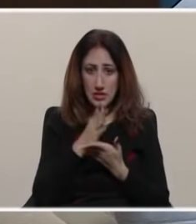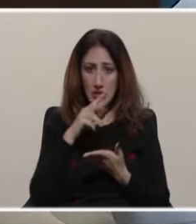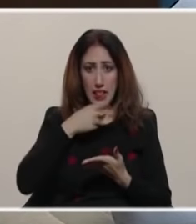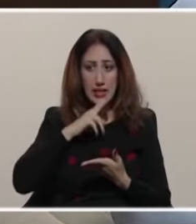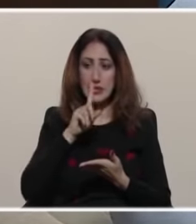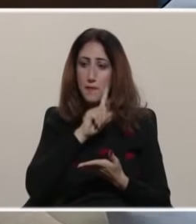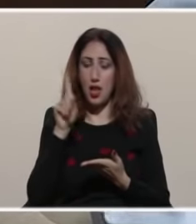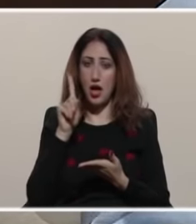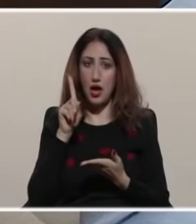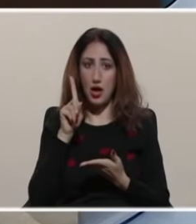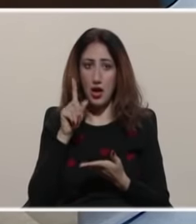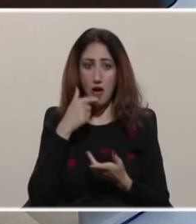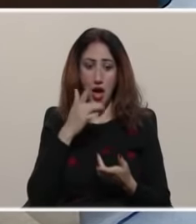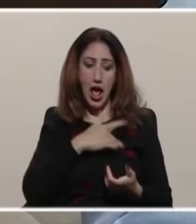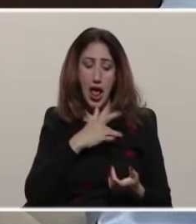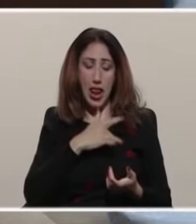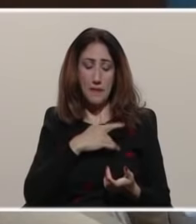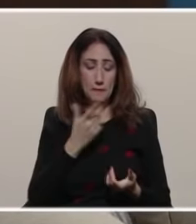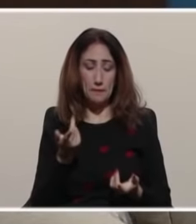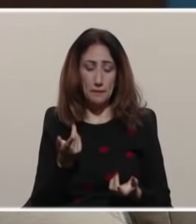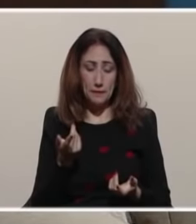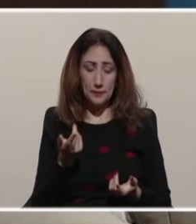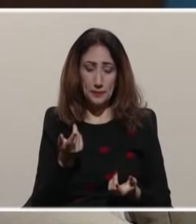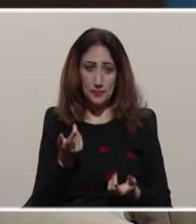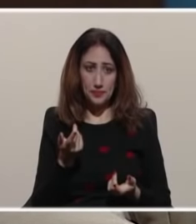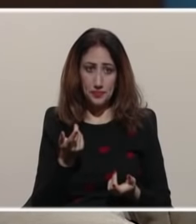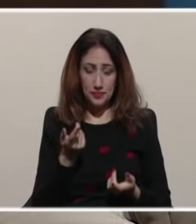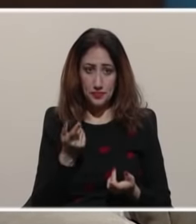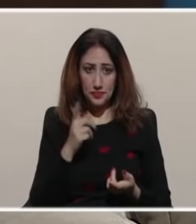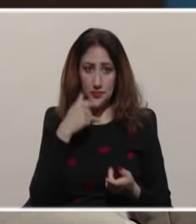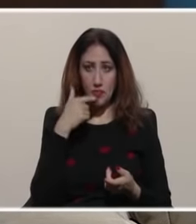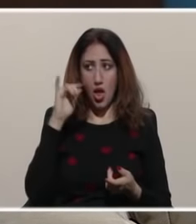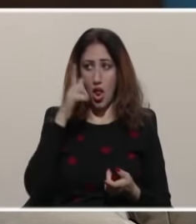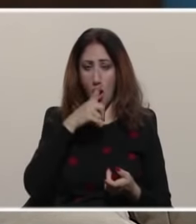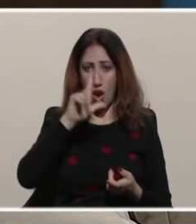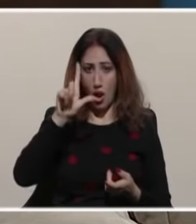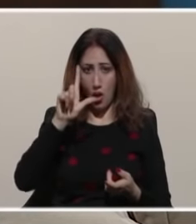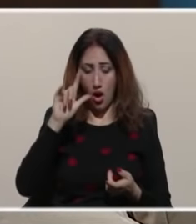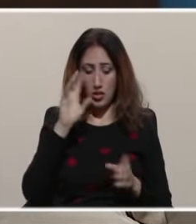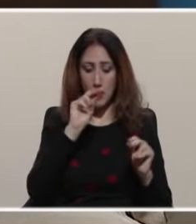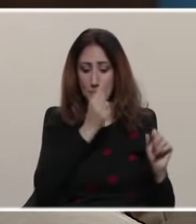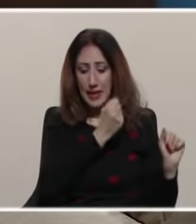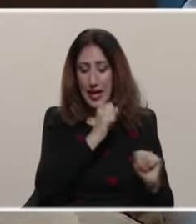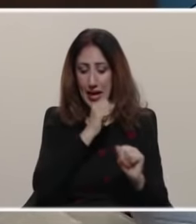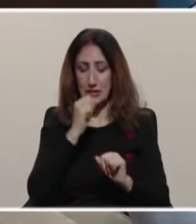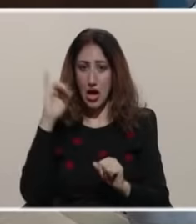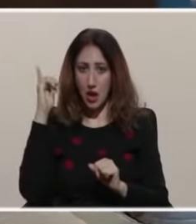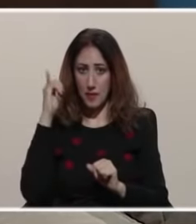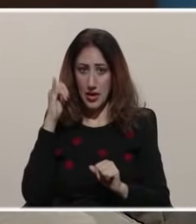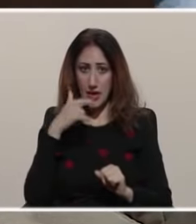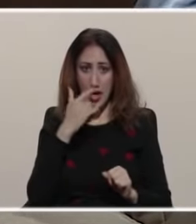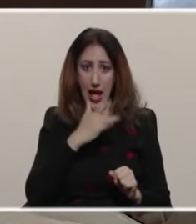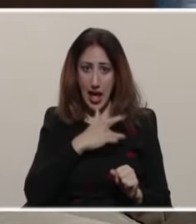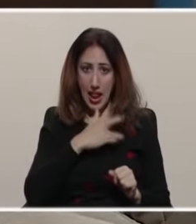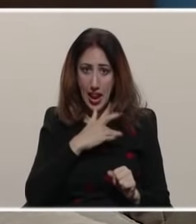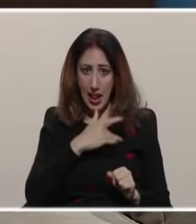بيكذبش، فما مخموم القلب؟ أصل كلمة خم في اللغة العربية يعني كنسة، فمخموم القلب